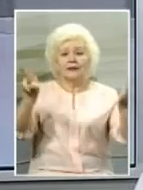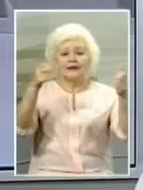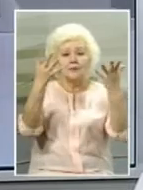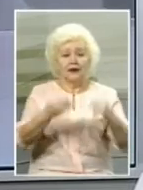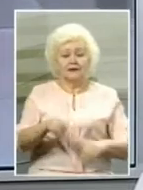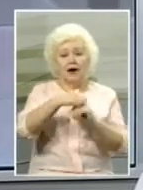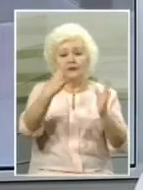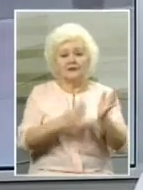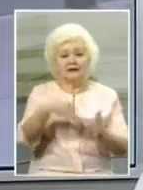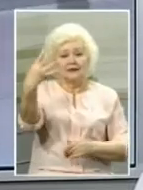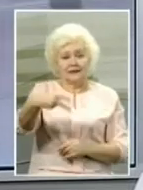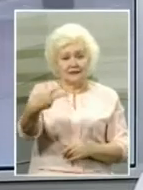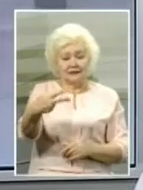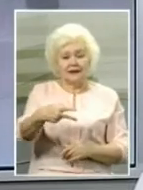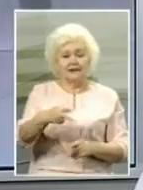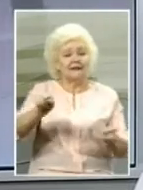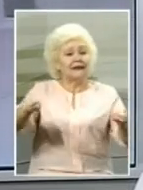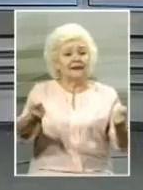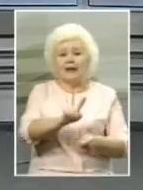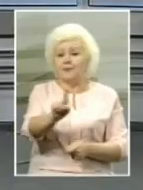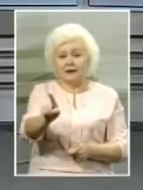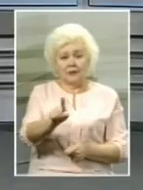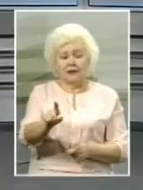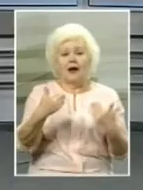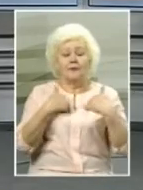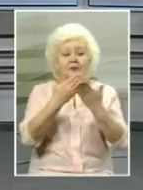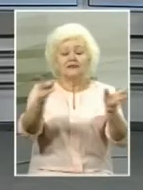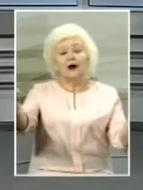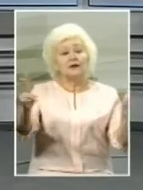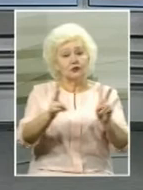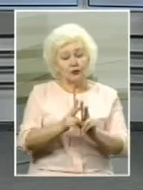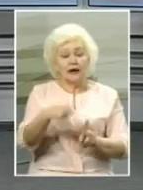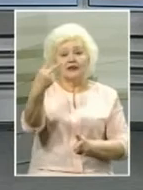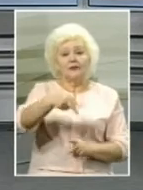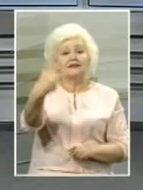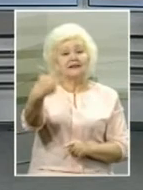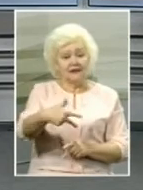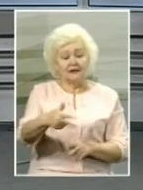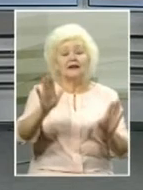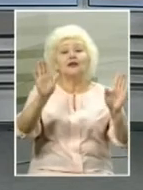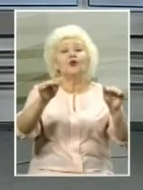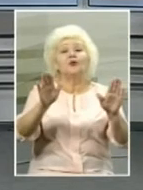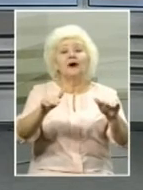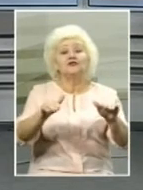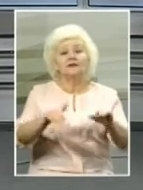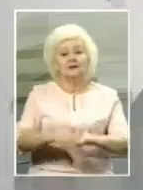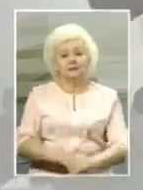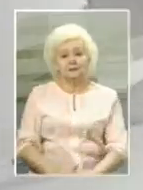дня» о 19:30. Не перемикайте. Ми з вами зустрінемось о 20:30. До побачення.